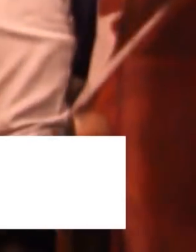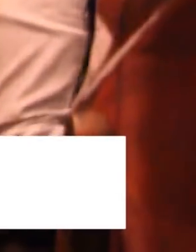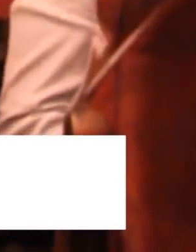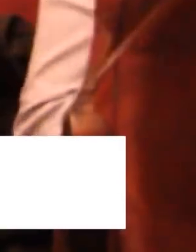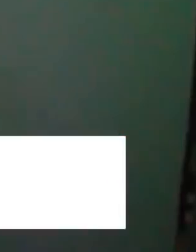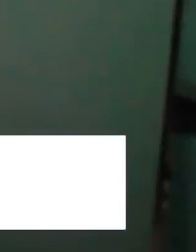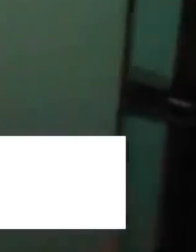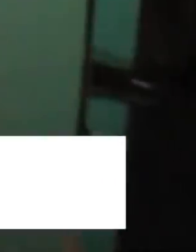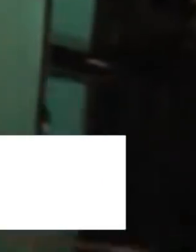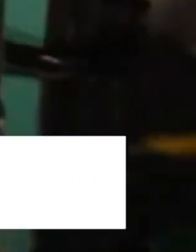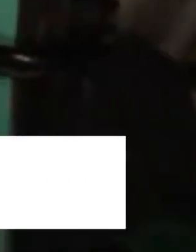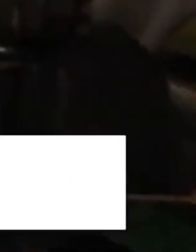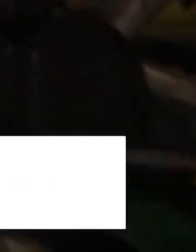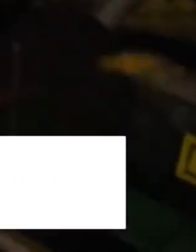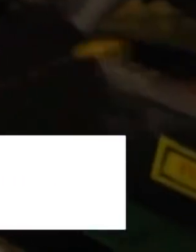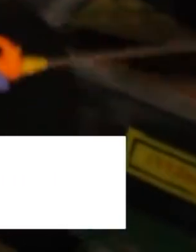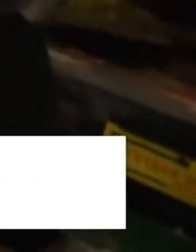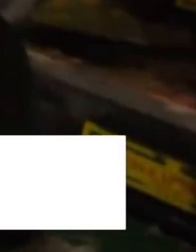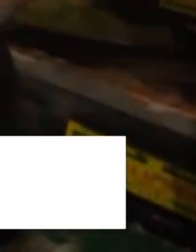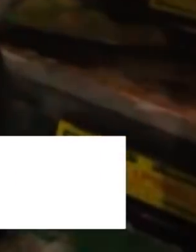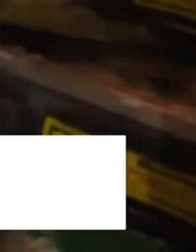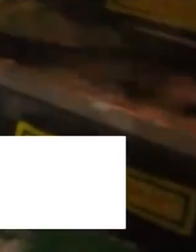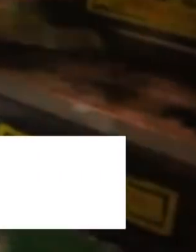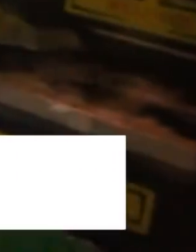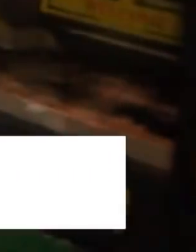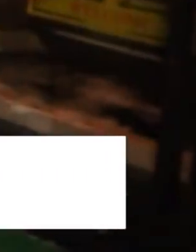Мөн давтан шинжилгээнд хамруулах юм байна.